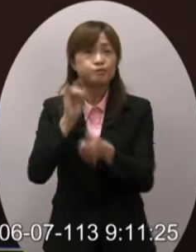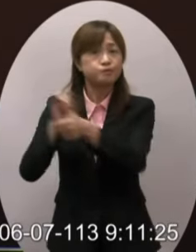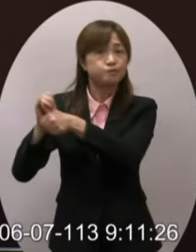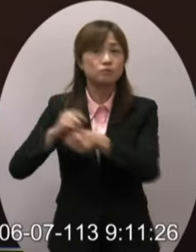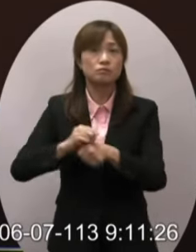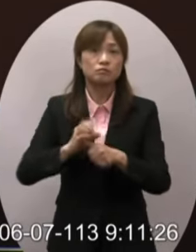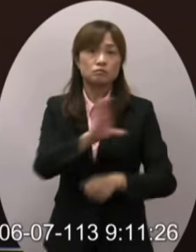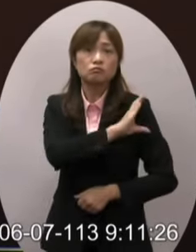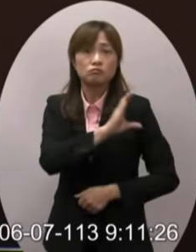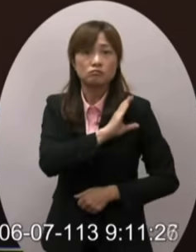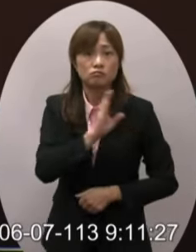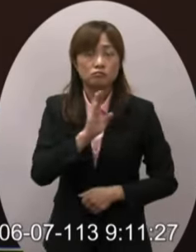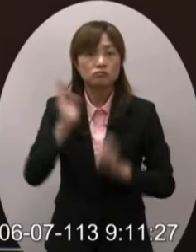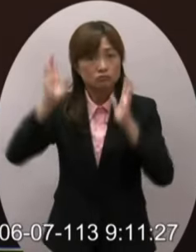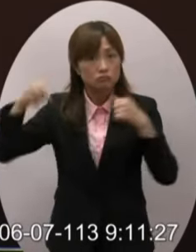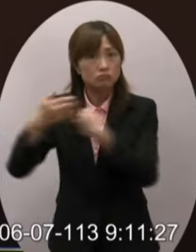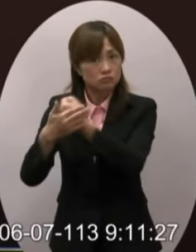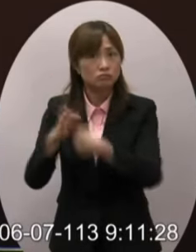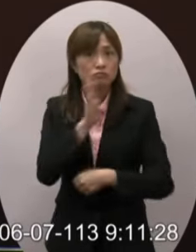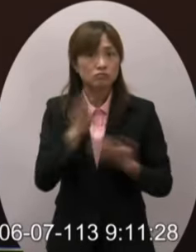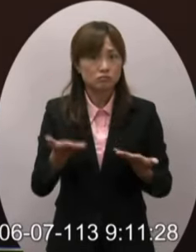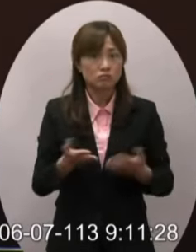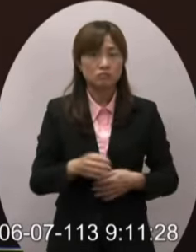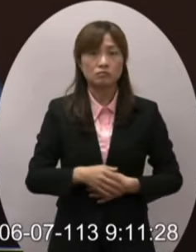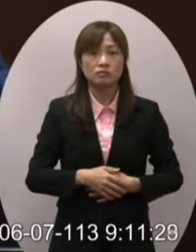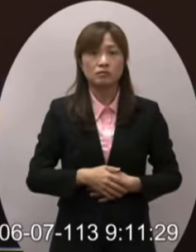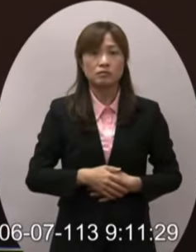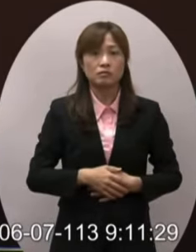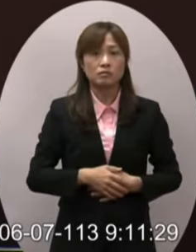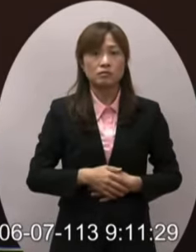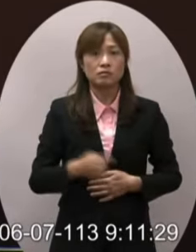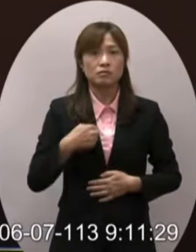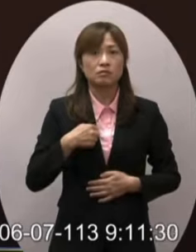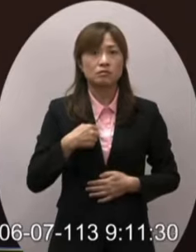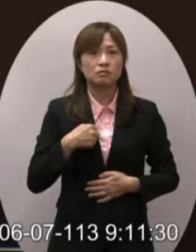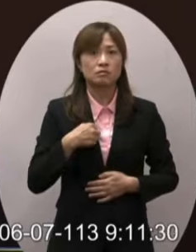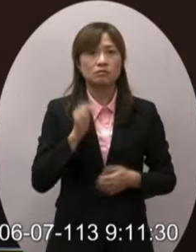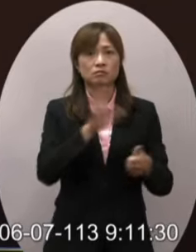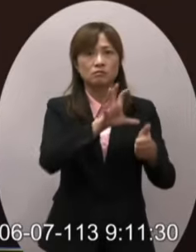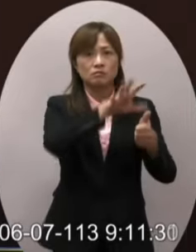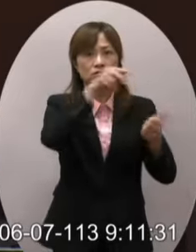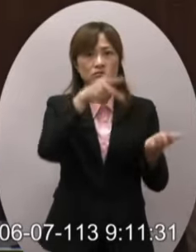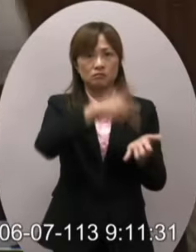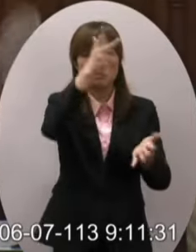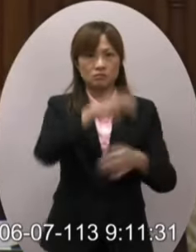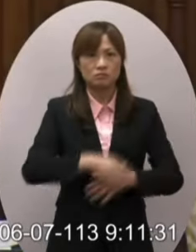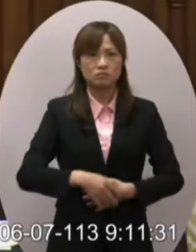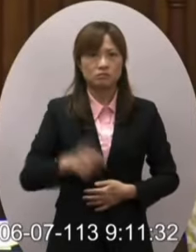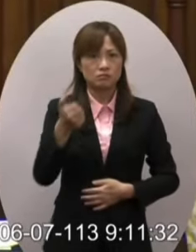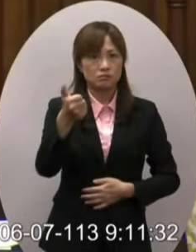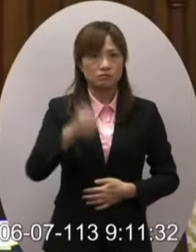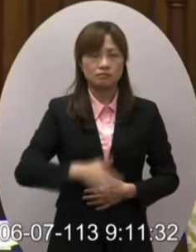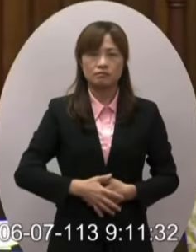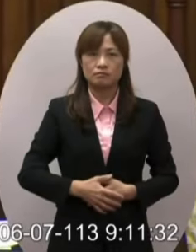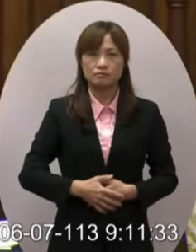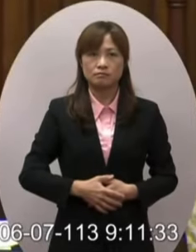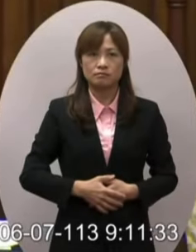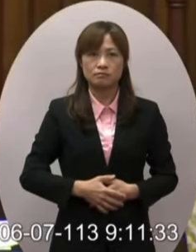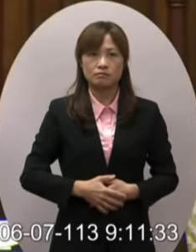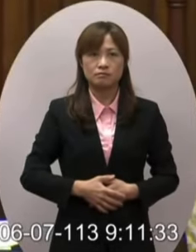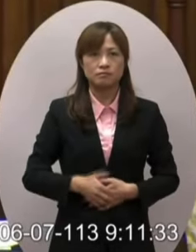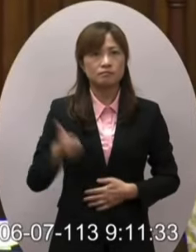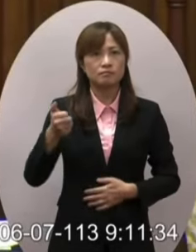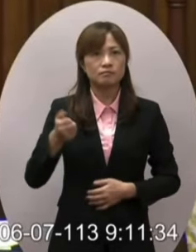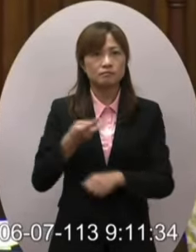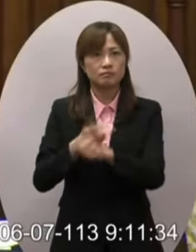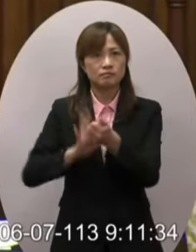你们保护说谎官员不正见证你的心虚，七个打脸卓荣泰，谢谢。 谢谢罗志强委员的